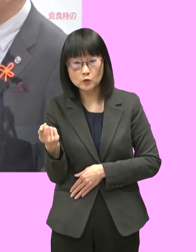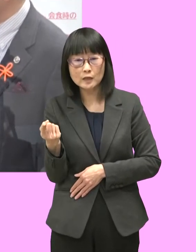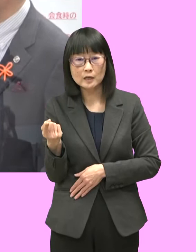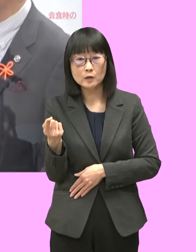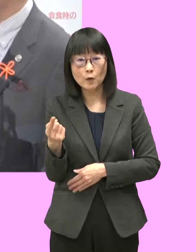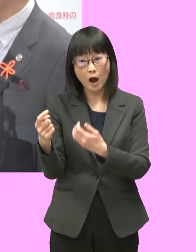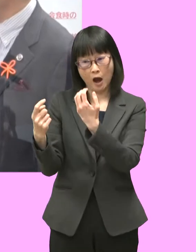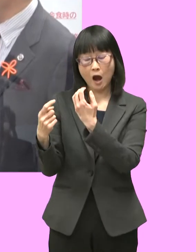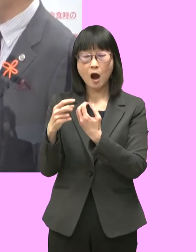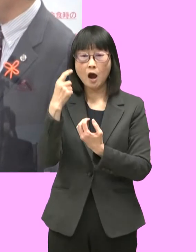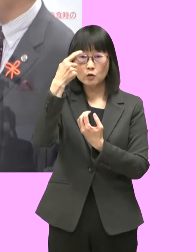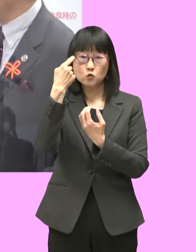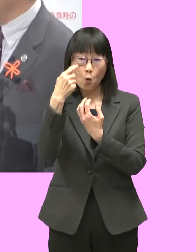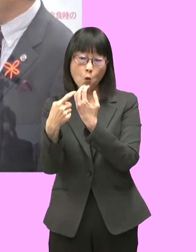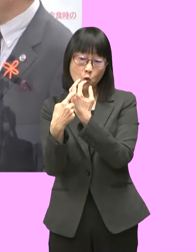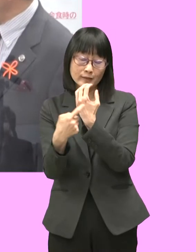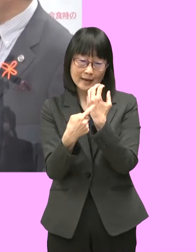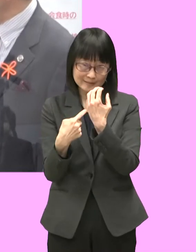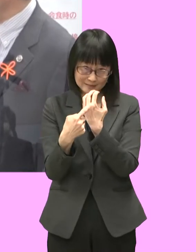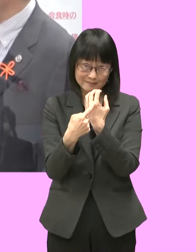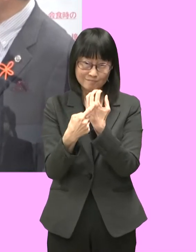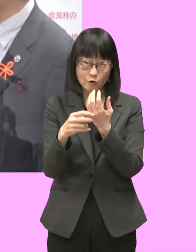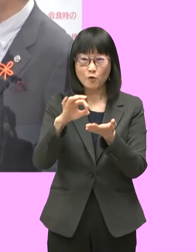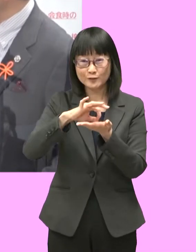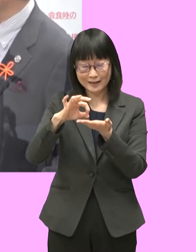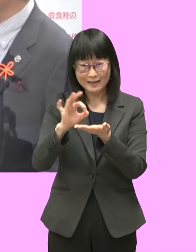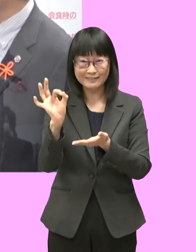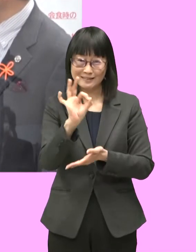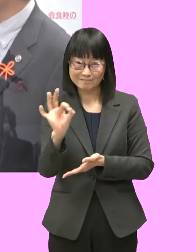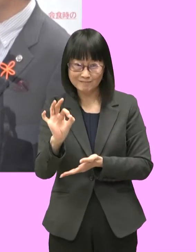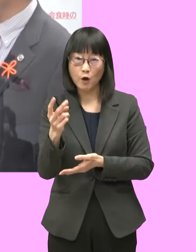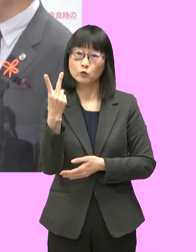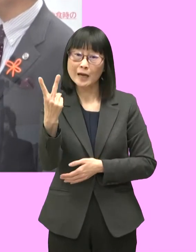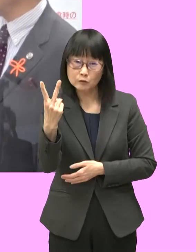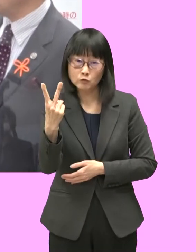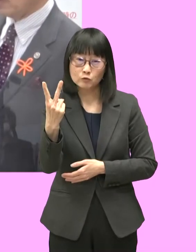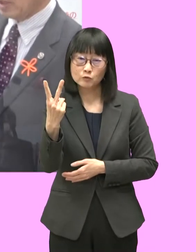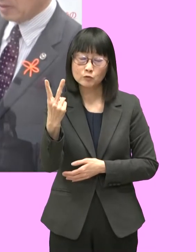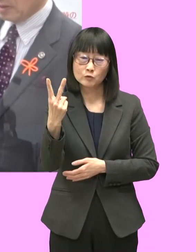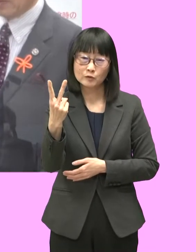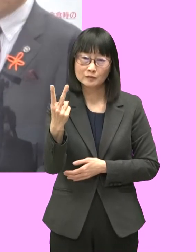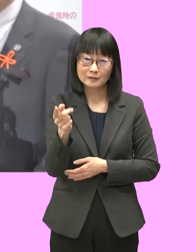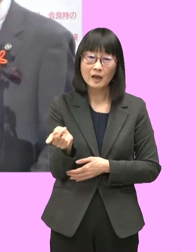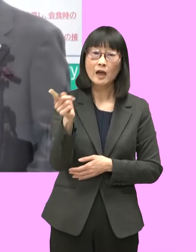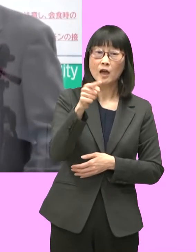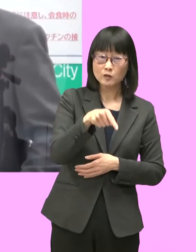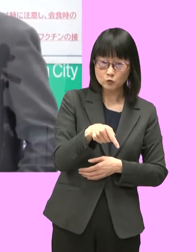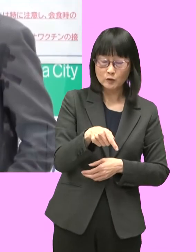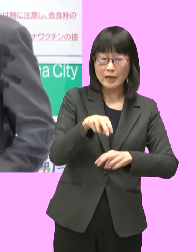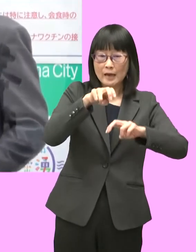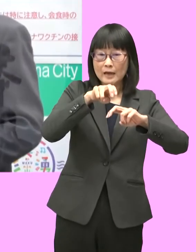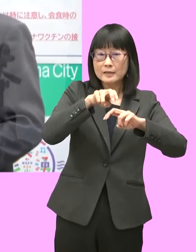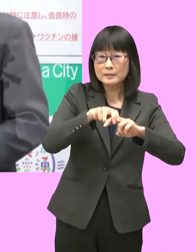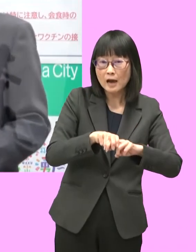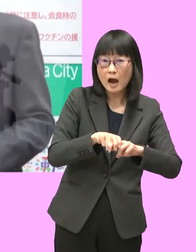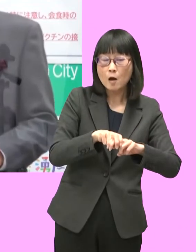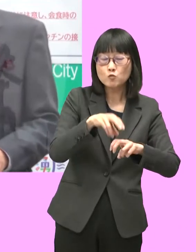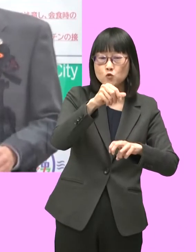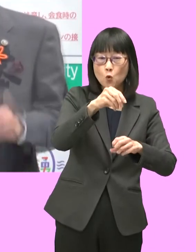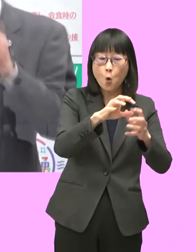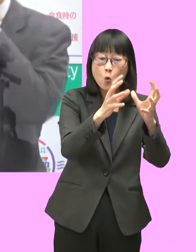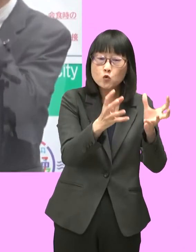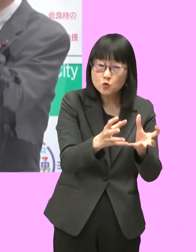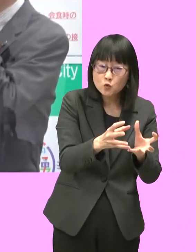雫、それから、清泉堂さんのしゃがむ土偶のレーズンサンドということで、まあ、それぞれ福島